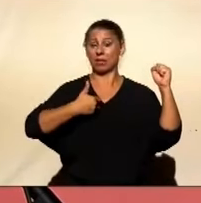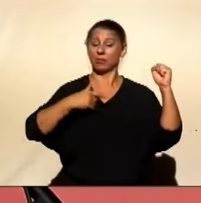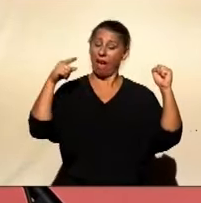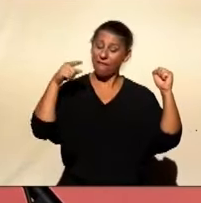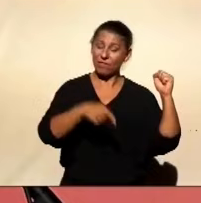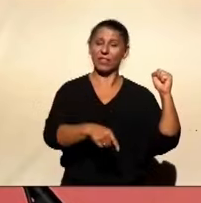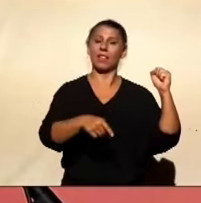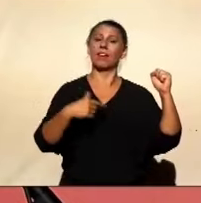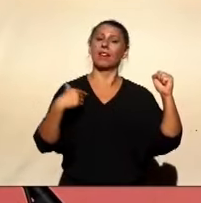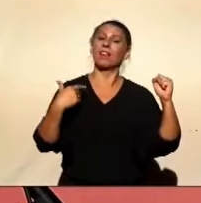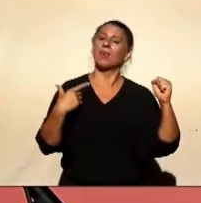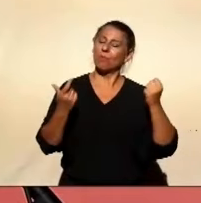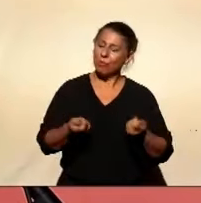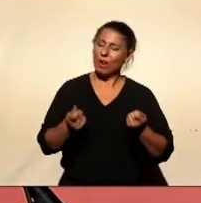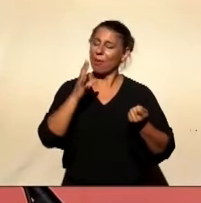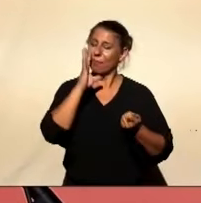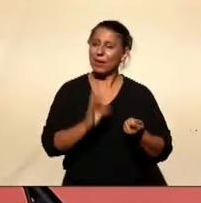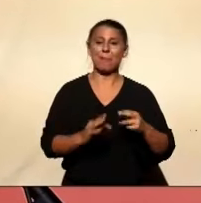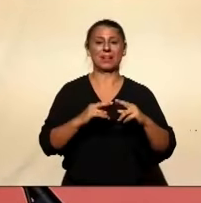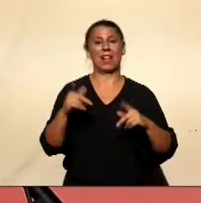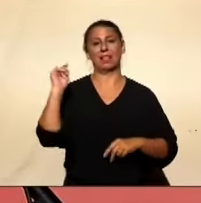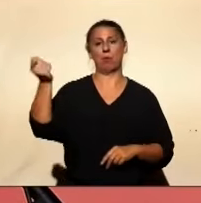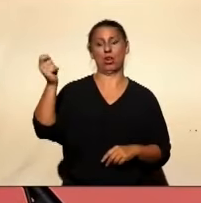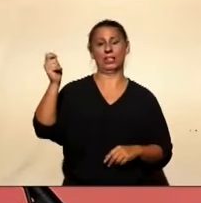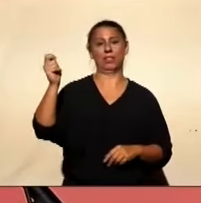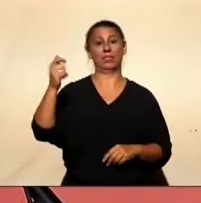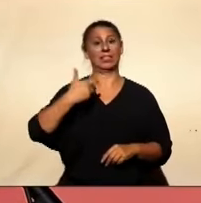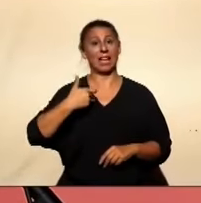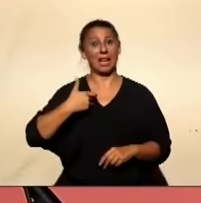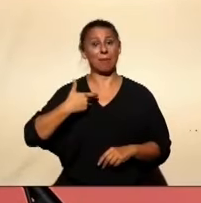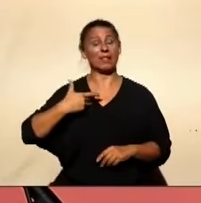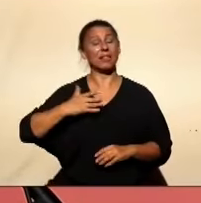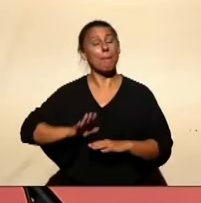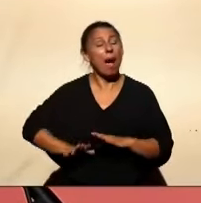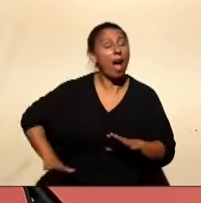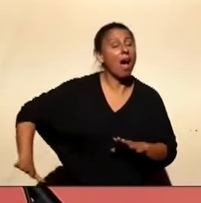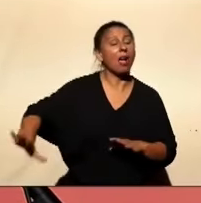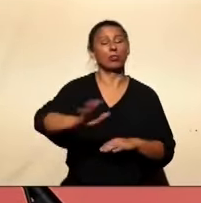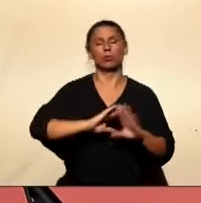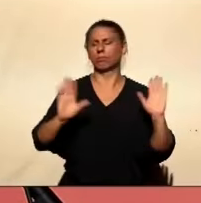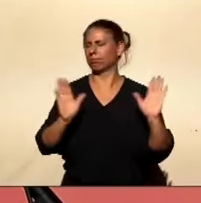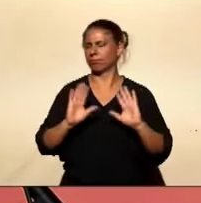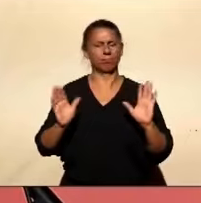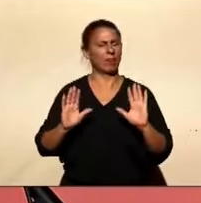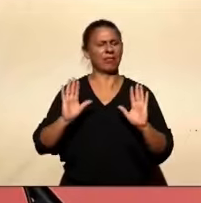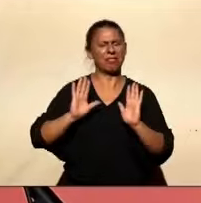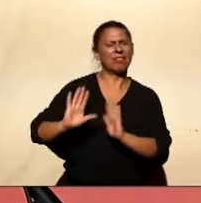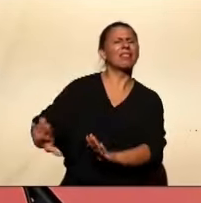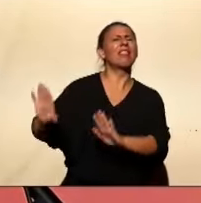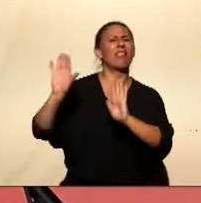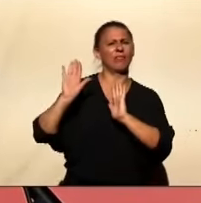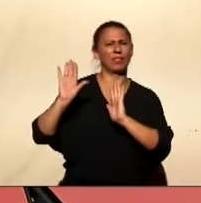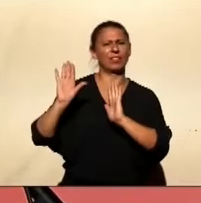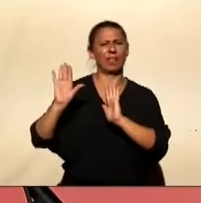αυτοί που σας κάνουν πραγματική αντιπολίτευση και είμαστε παντού. Δεν πρόκειται να σας αφήσουμε